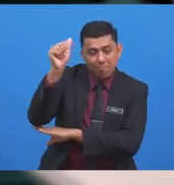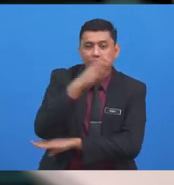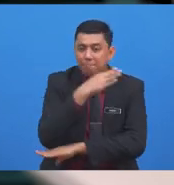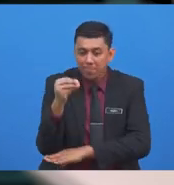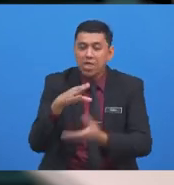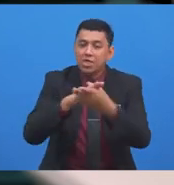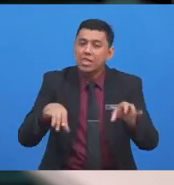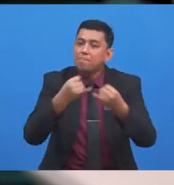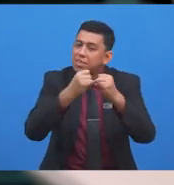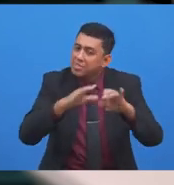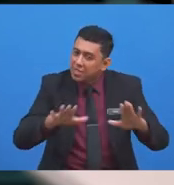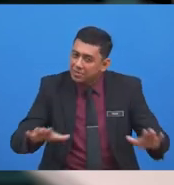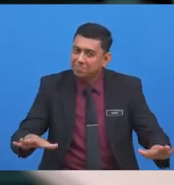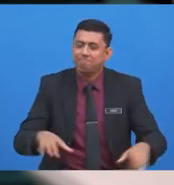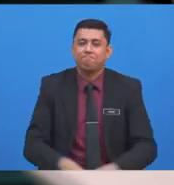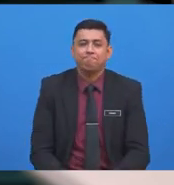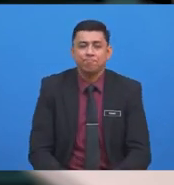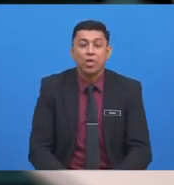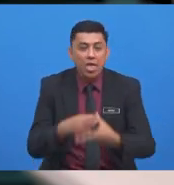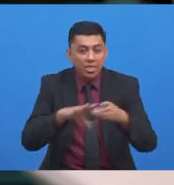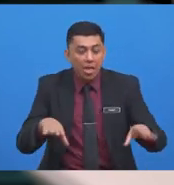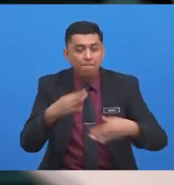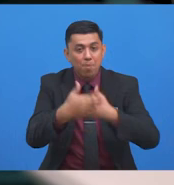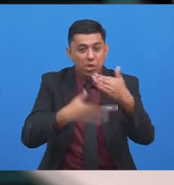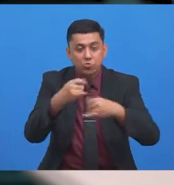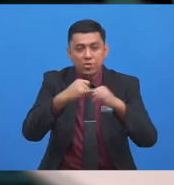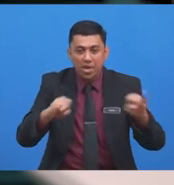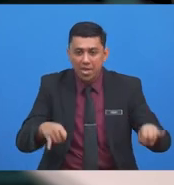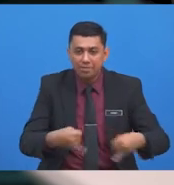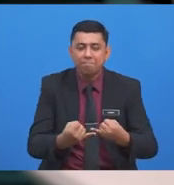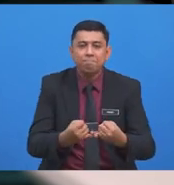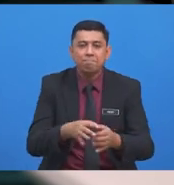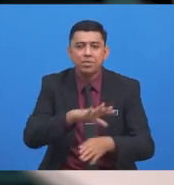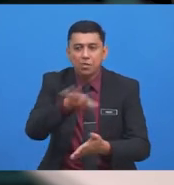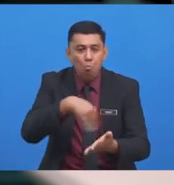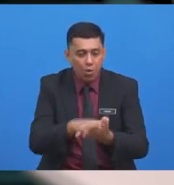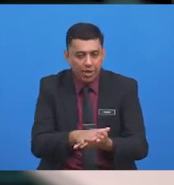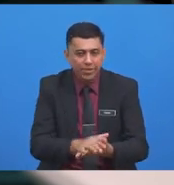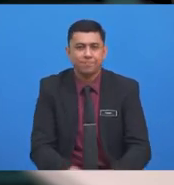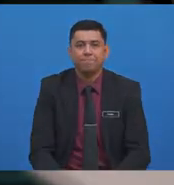Assalamualaikum dan selamat sejahtera. Selamat maju jaya semua.